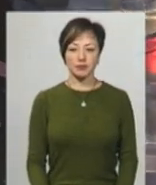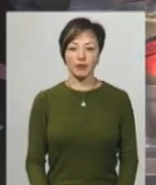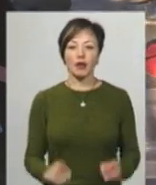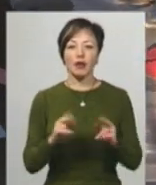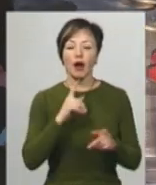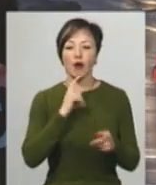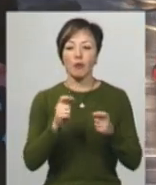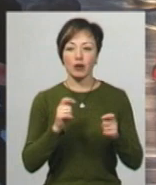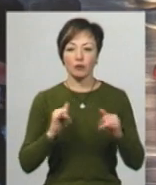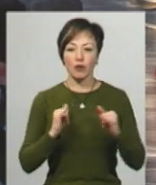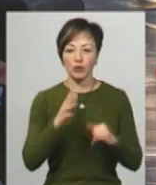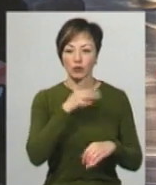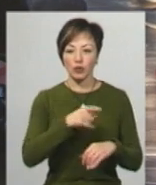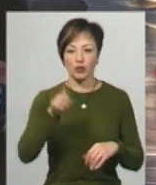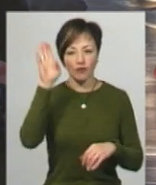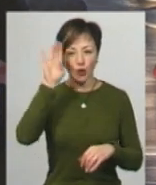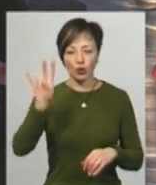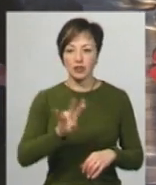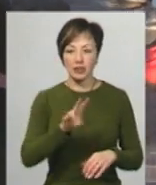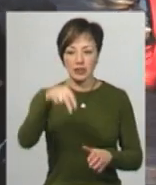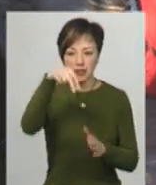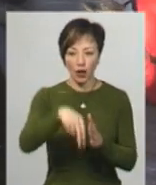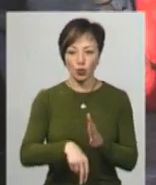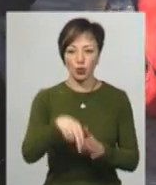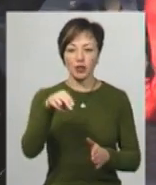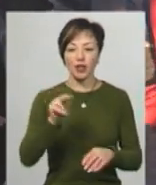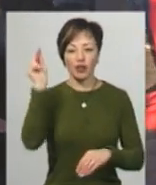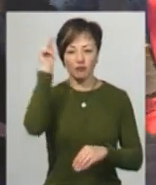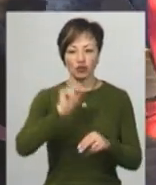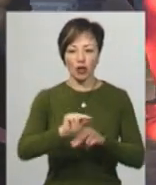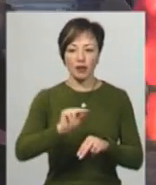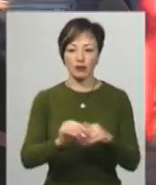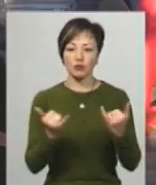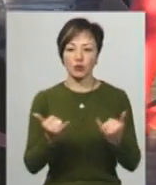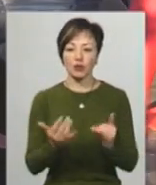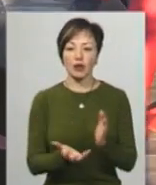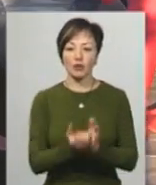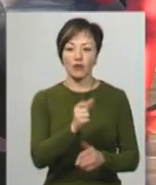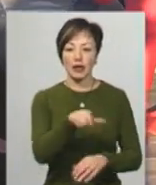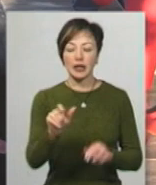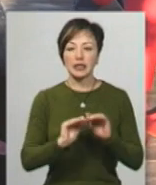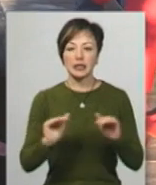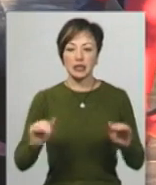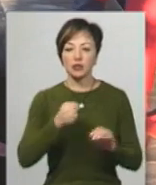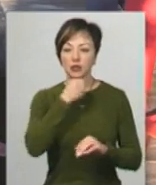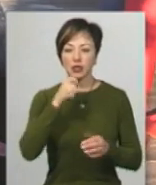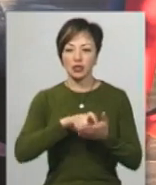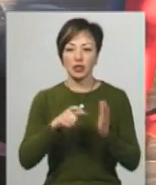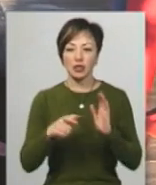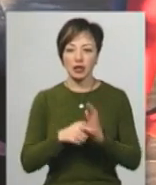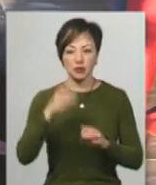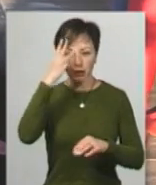Як обережно поводитись під час водохрещенського занурення на кризі, навчали сьогодні рятувальники учнів старших класів Хмельницької спеціалізованої